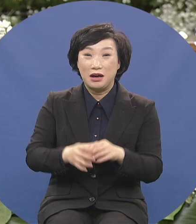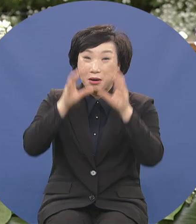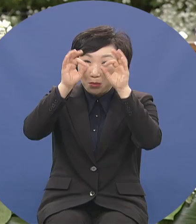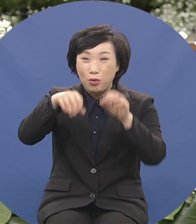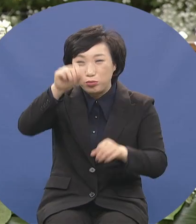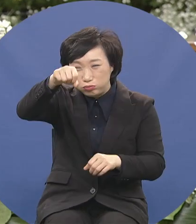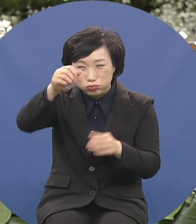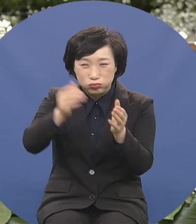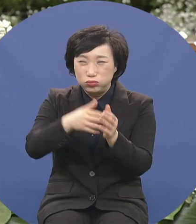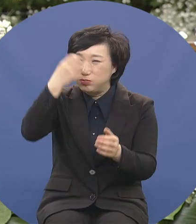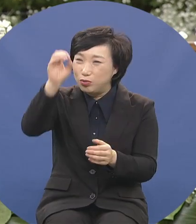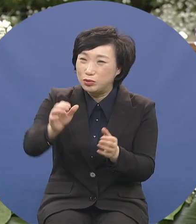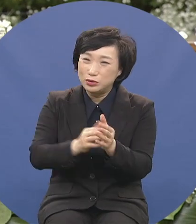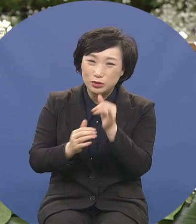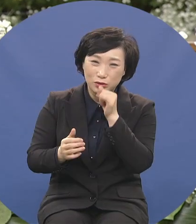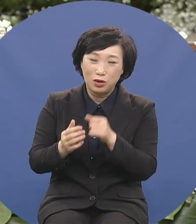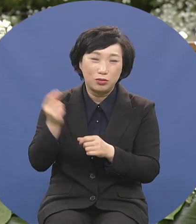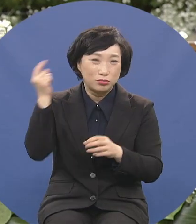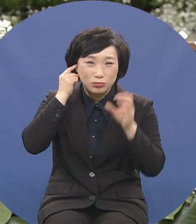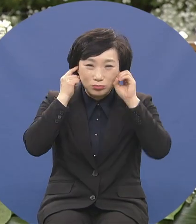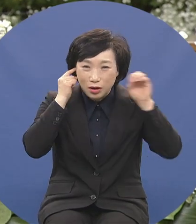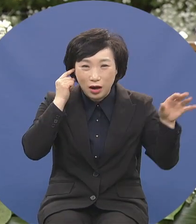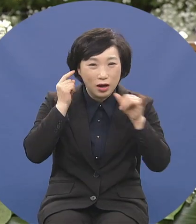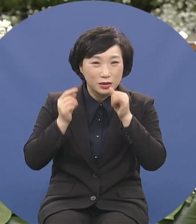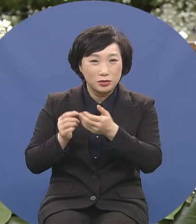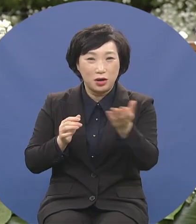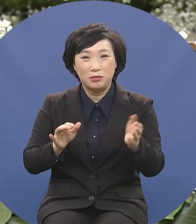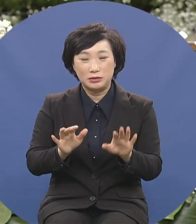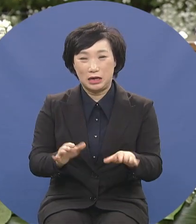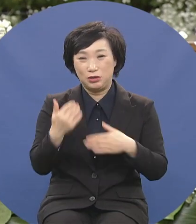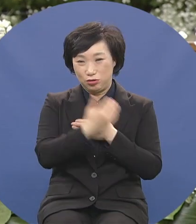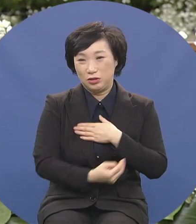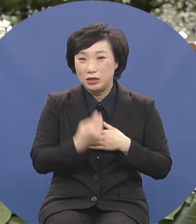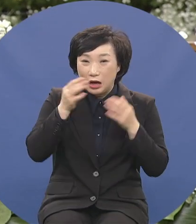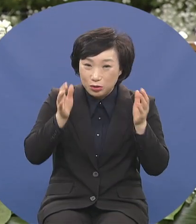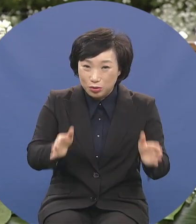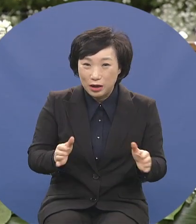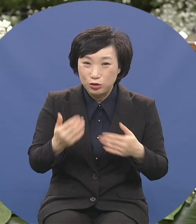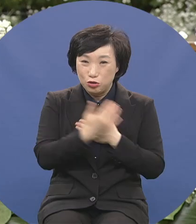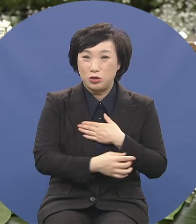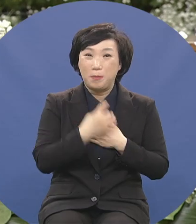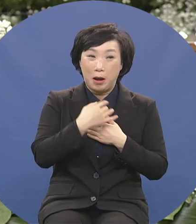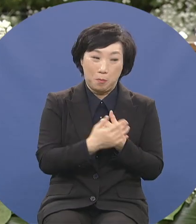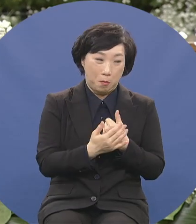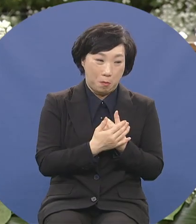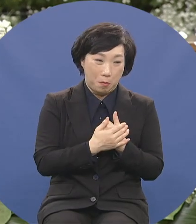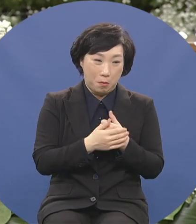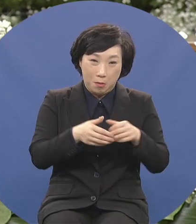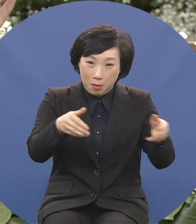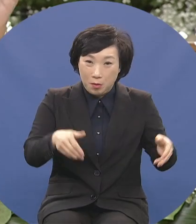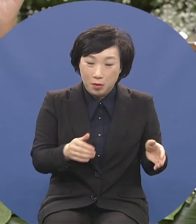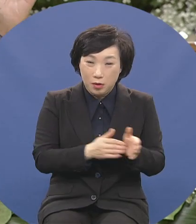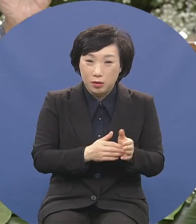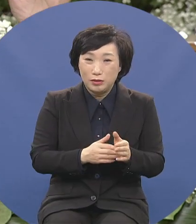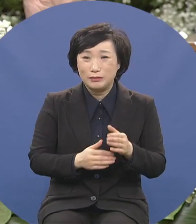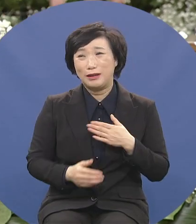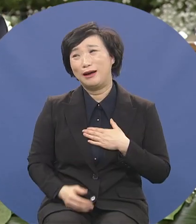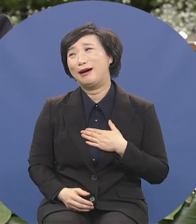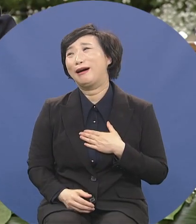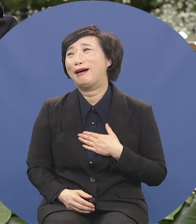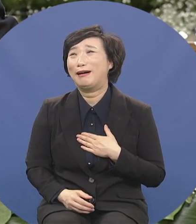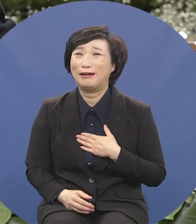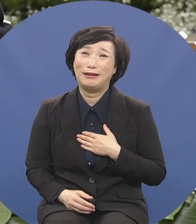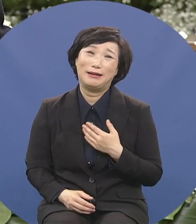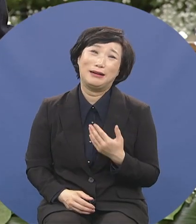무시하고 안일하게 육신의 때를 육신만 도모하다가 내가 이